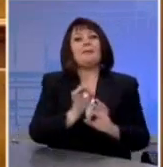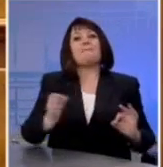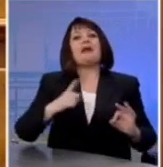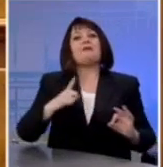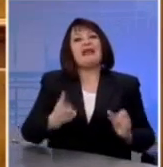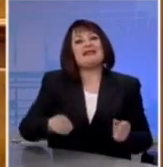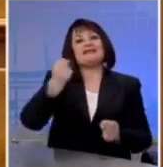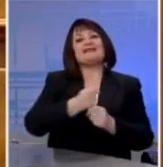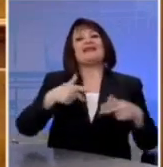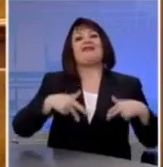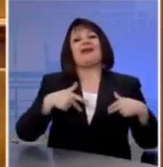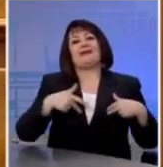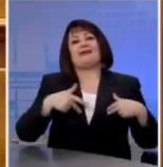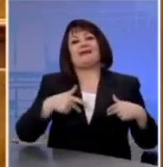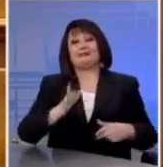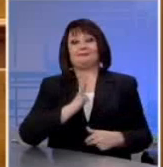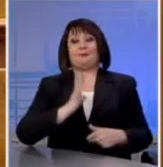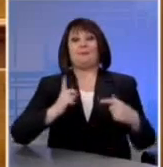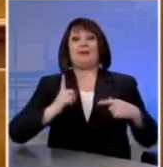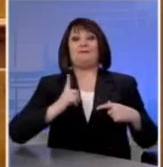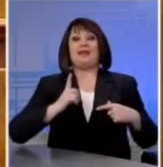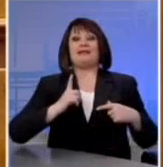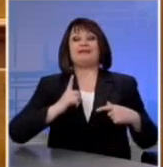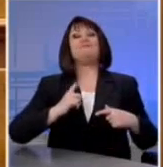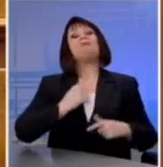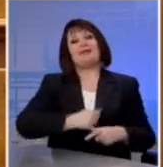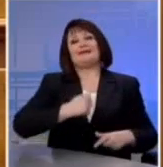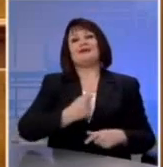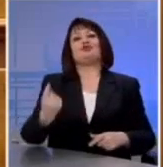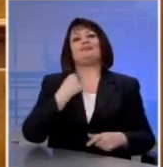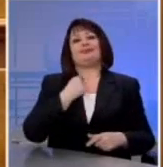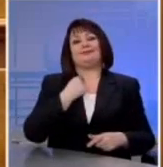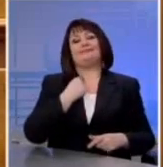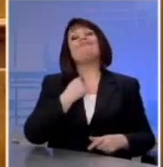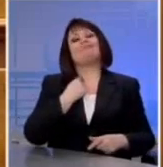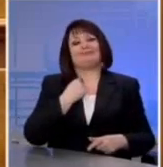κυβέρνηση. Τέτοια χάρη δεν θα γίνει. Τι να κάνουμε, το χάσατε το τρένο.